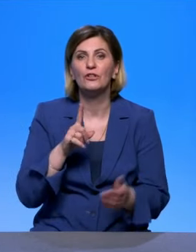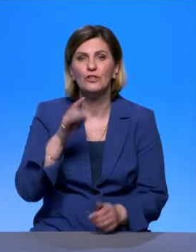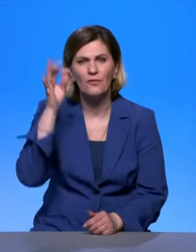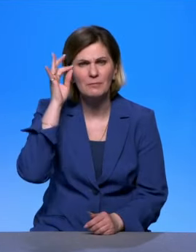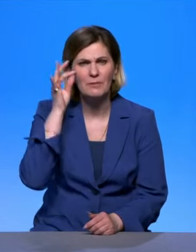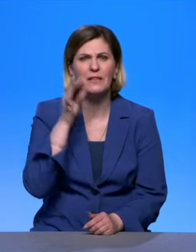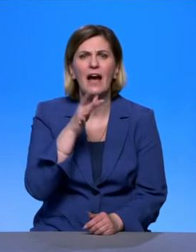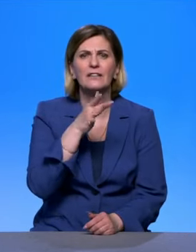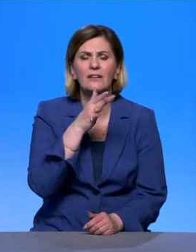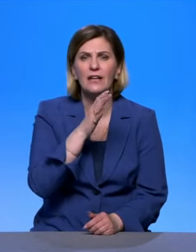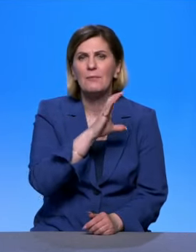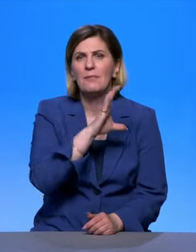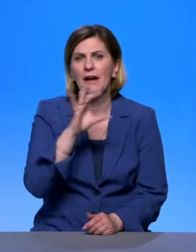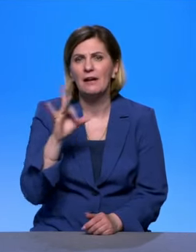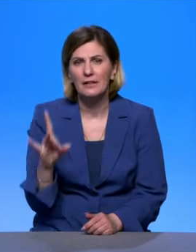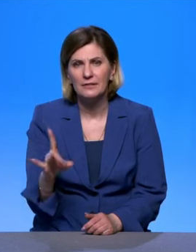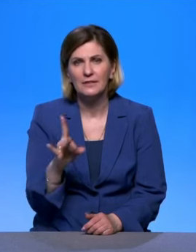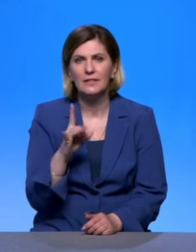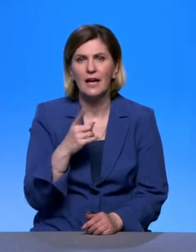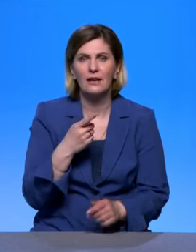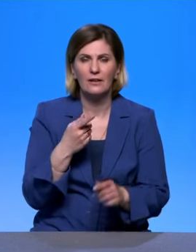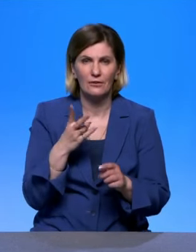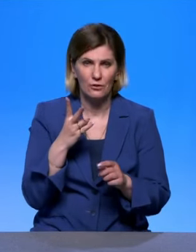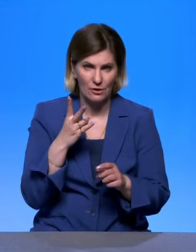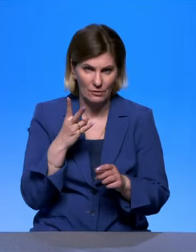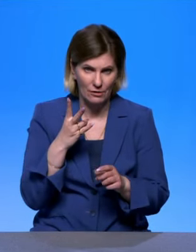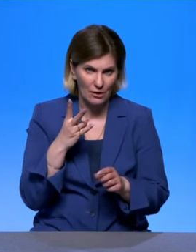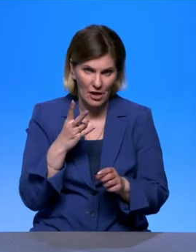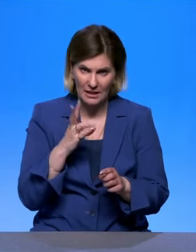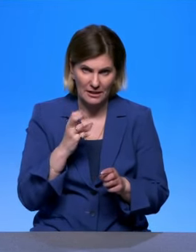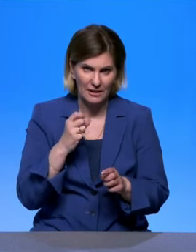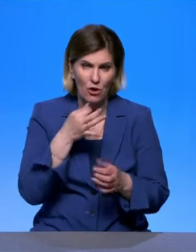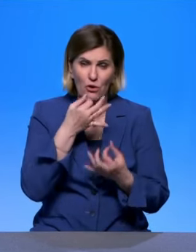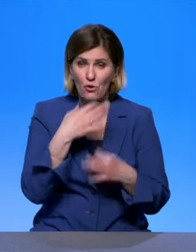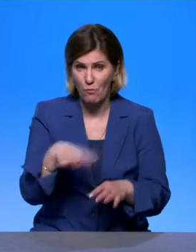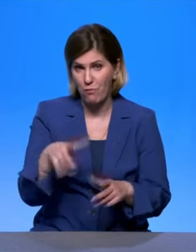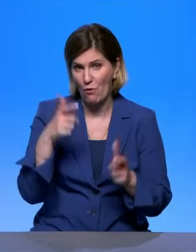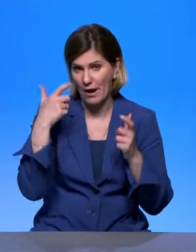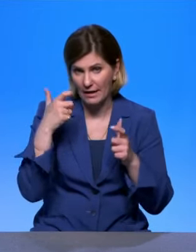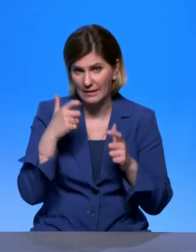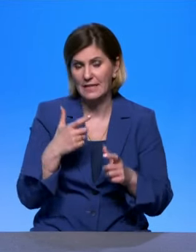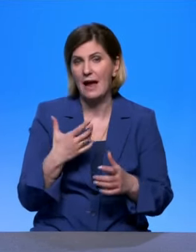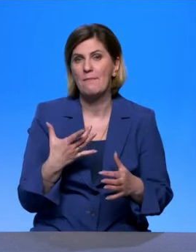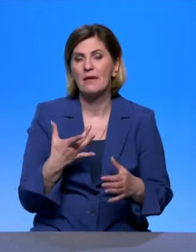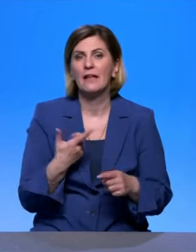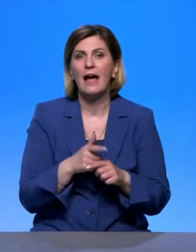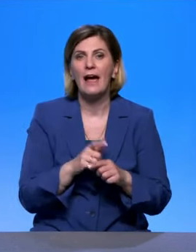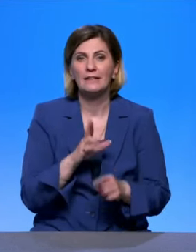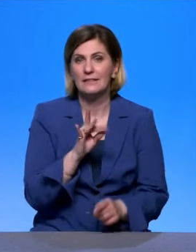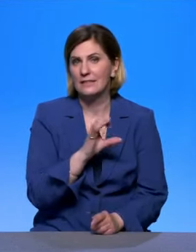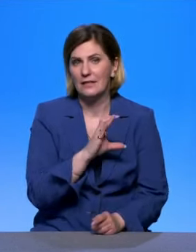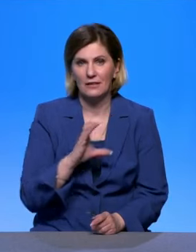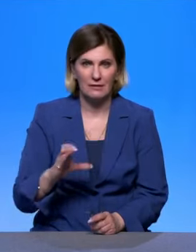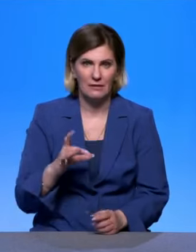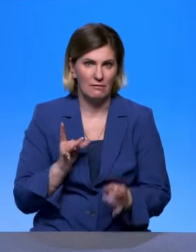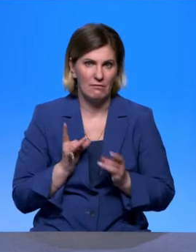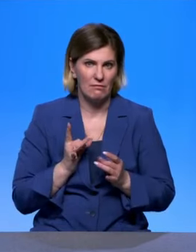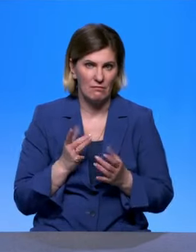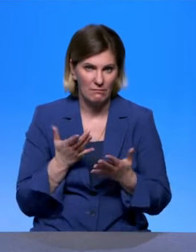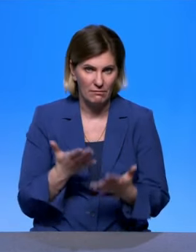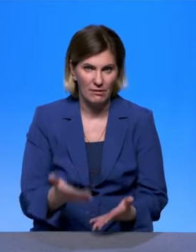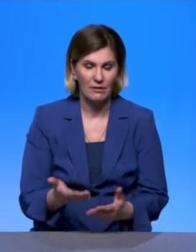время сам экзамены. Ну, стресс, они всегда стресс, а любой экзамен стресс. И сам я в академии, допустим, учился. Кто-то в